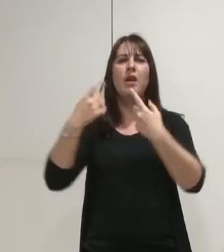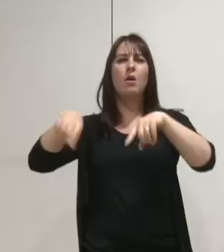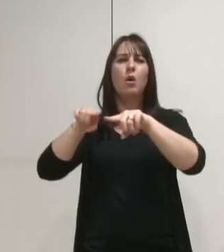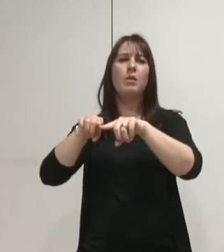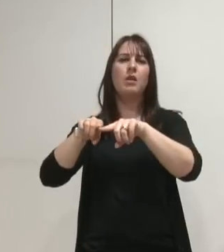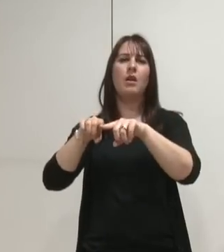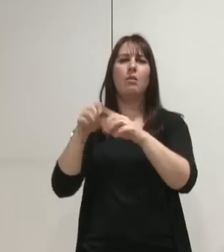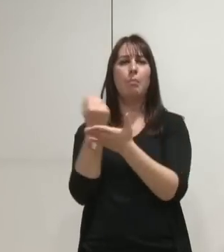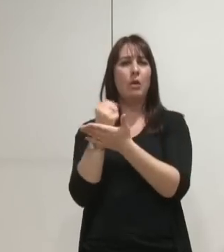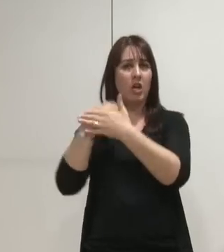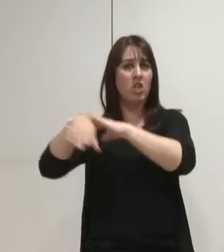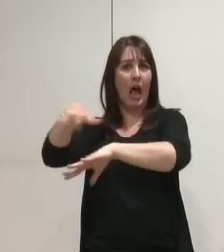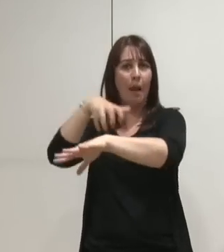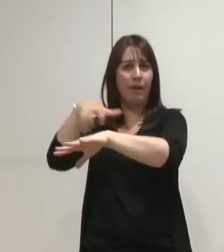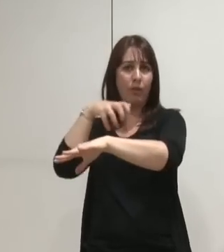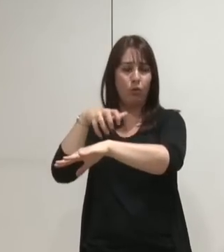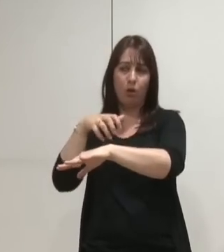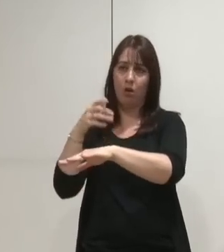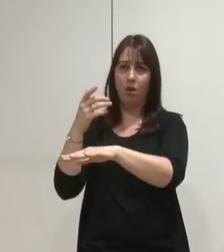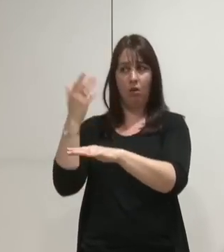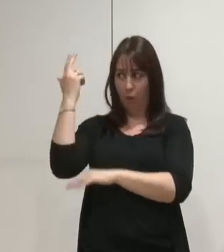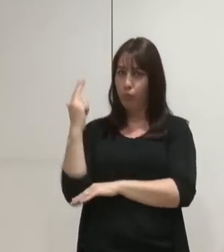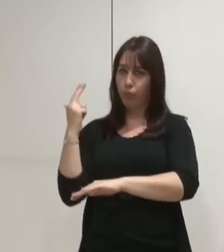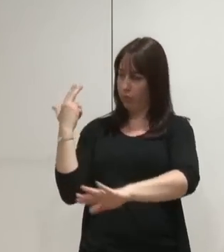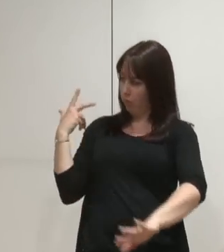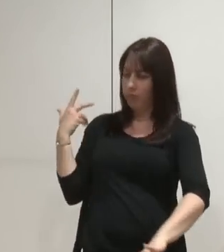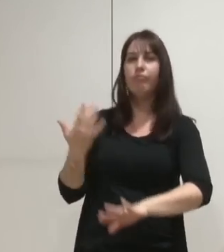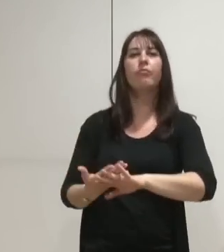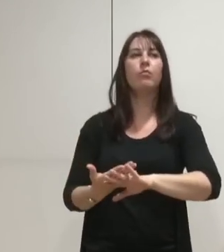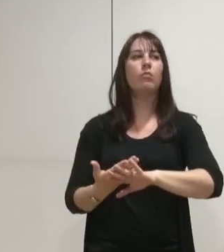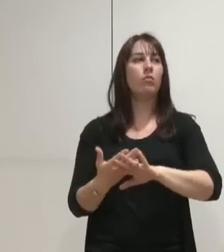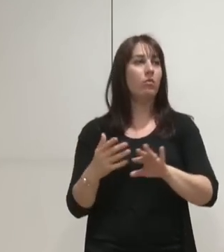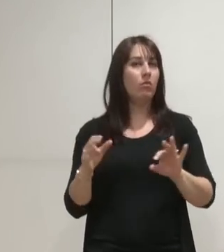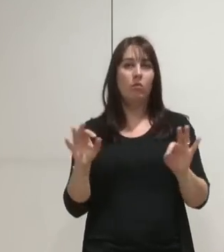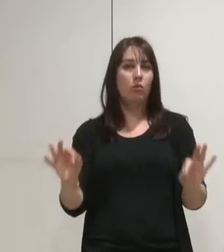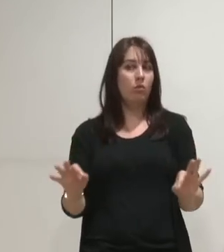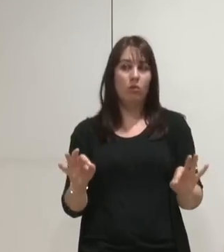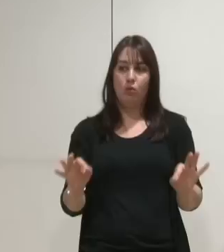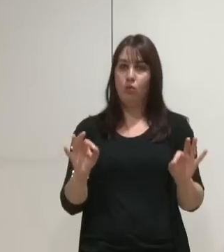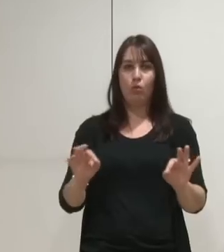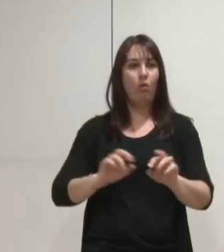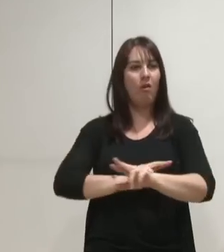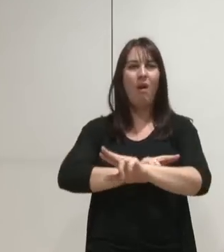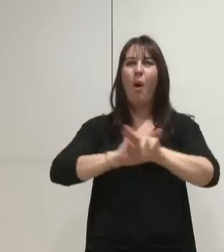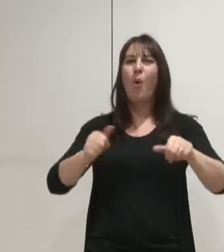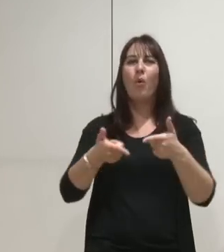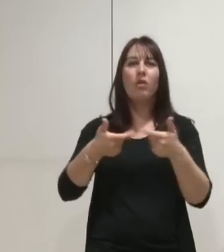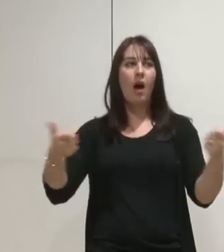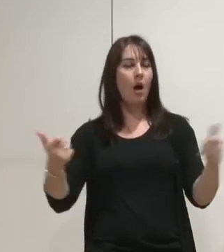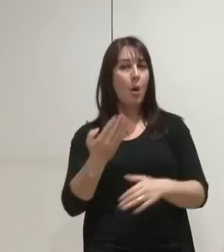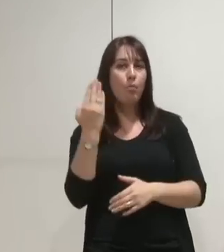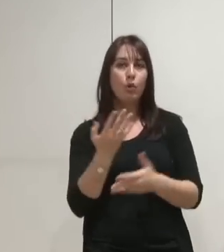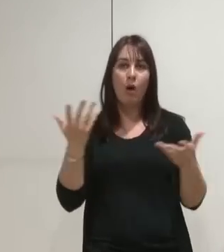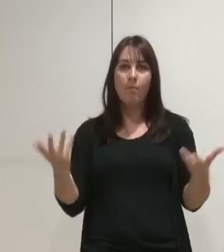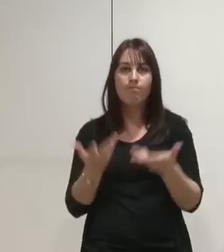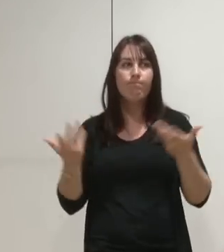ville à la préfecture a été mis en place donc ces contrats devront vivre aussi